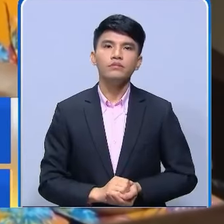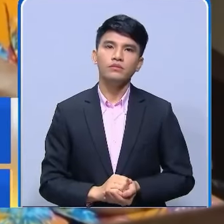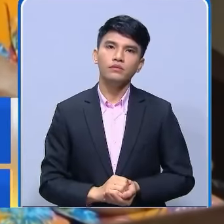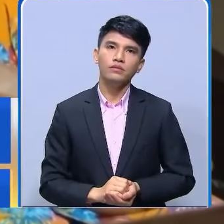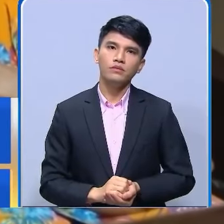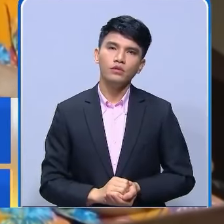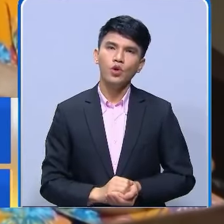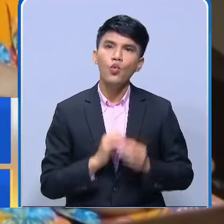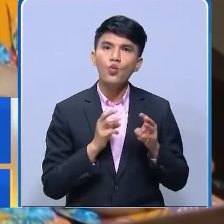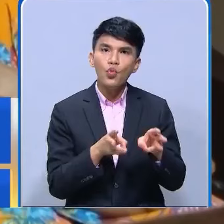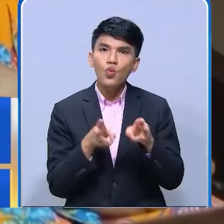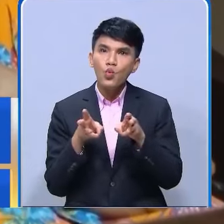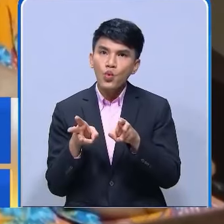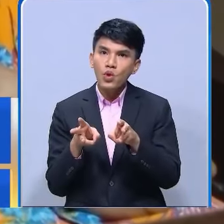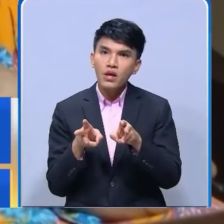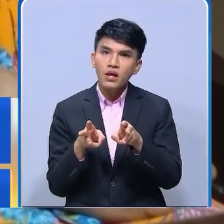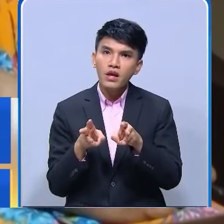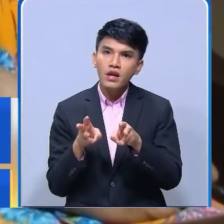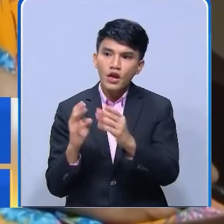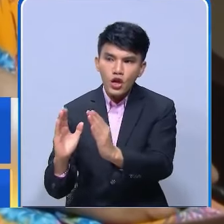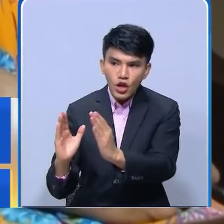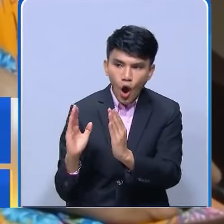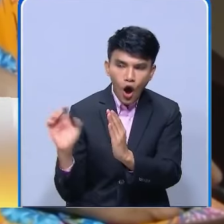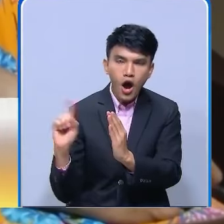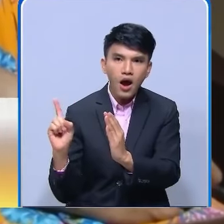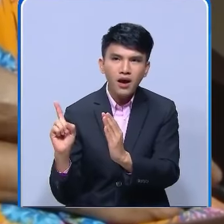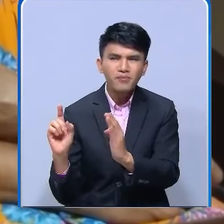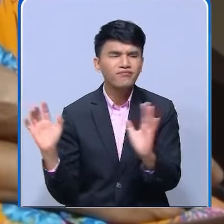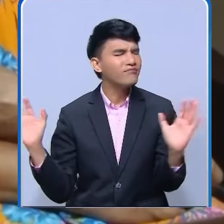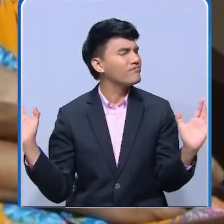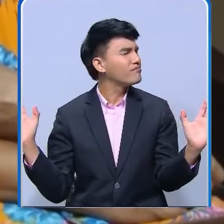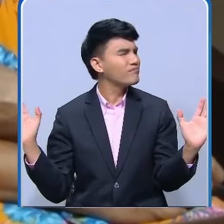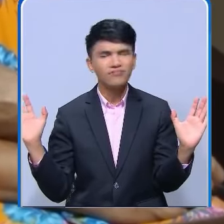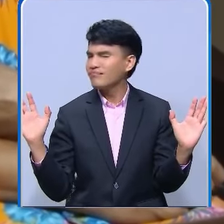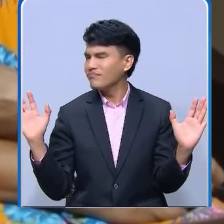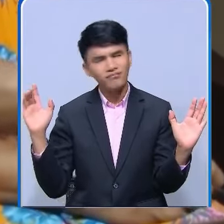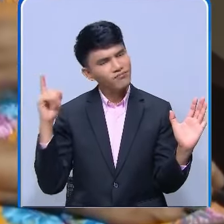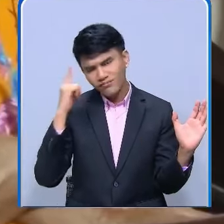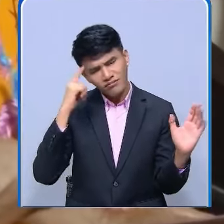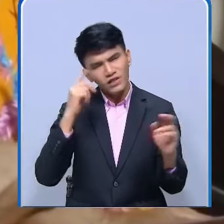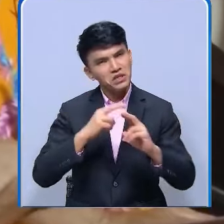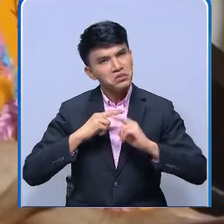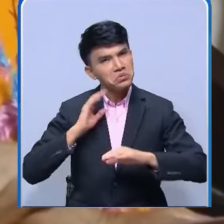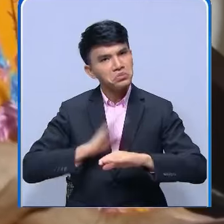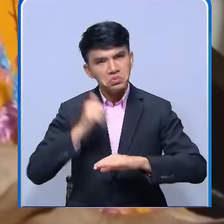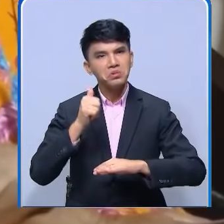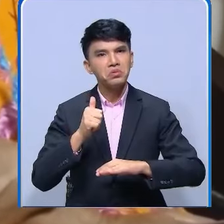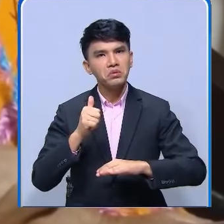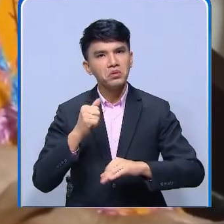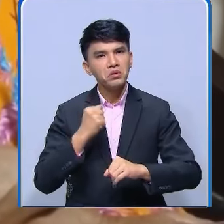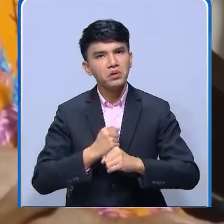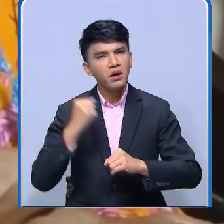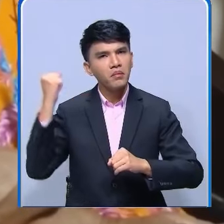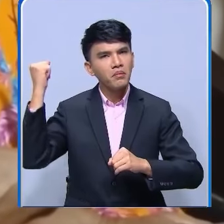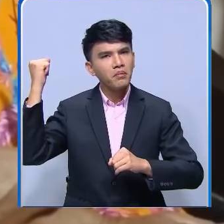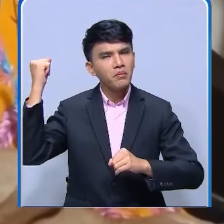ตัวเราวิธีการนี่ได้ไม่ใส่เบิ่งหนังหรือว่าเบิ่งหมอหรือว่าเรื่อง คิดเองทำเอง หมวยที่เก่งแ ต่เห็นเมื่อกี้เทียร์แล้วกี่ไล่